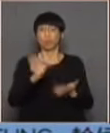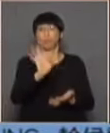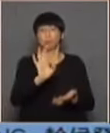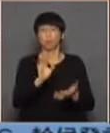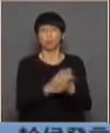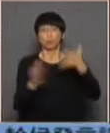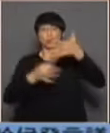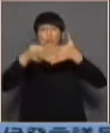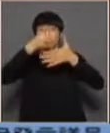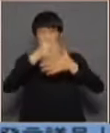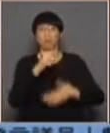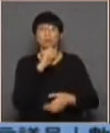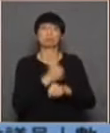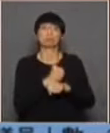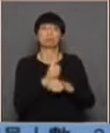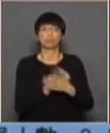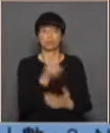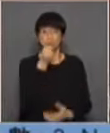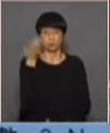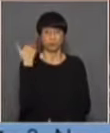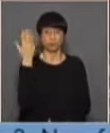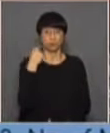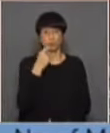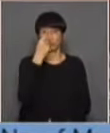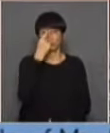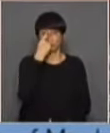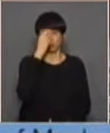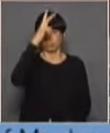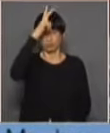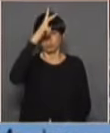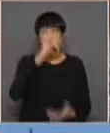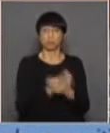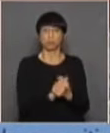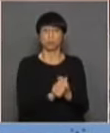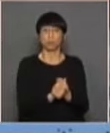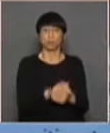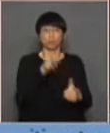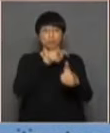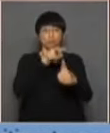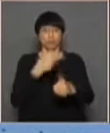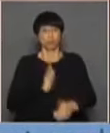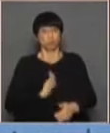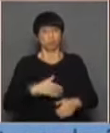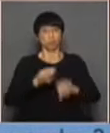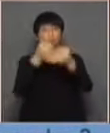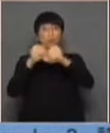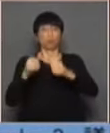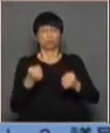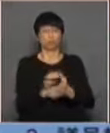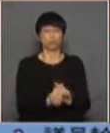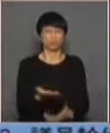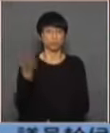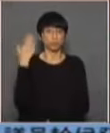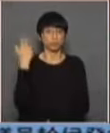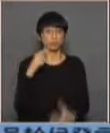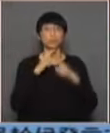发财。港英时代的廉能政治已然崩溃。从这个前特首曾